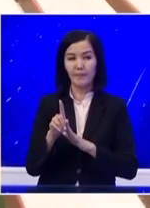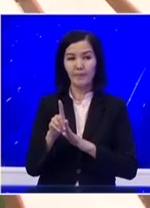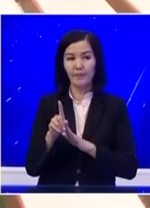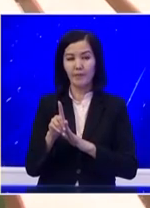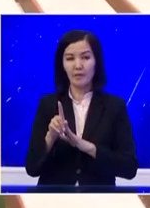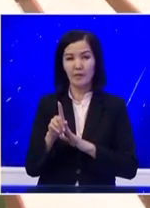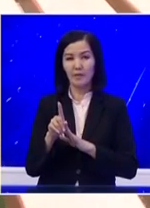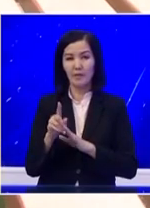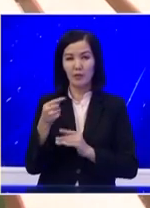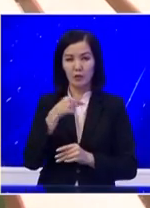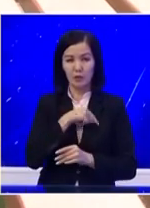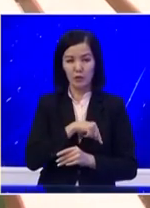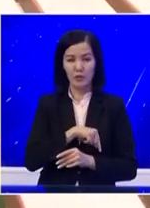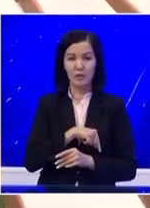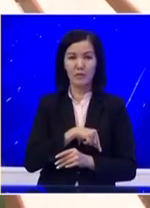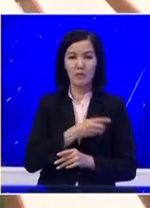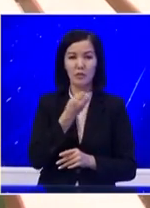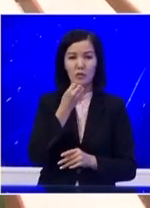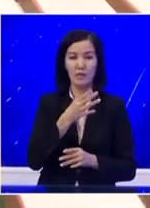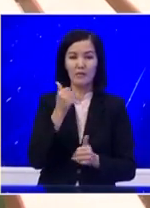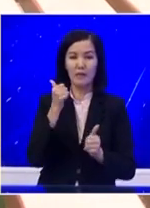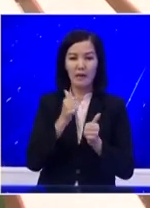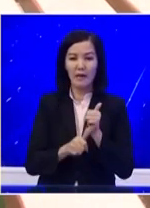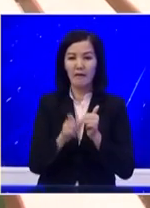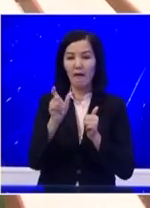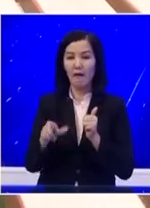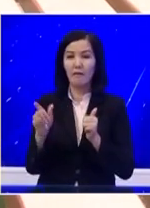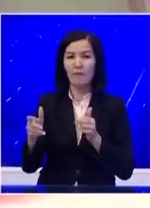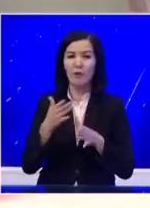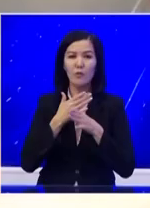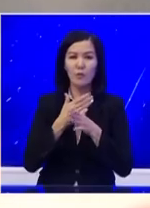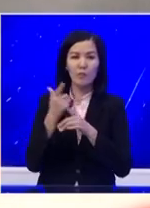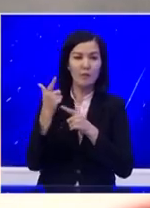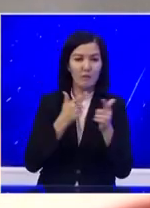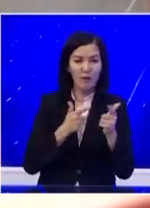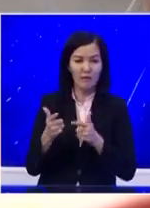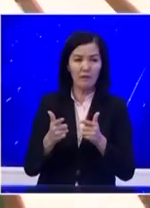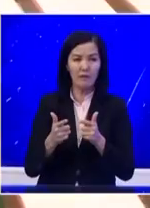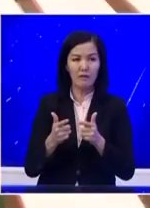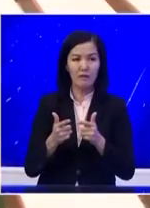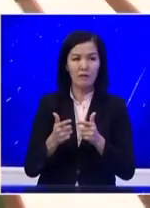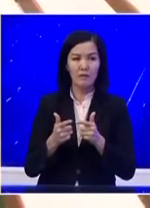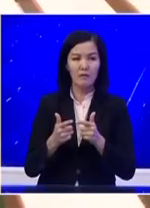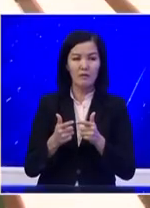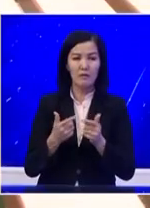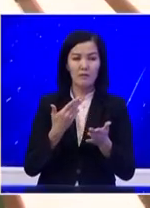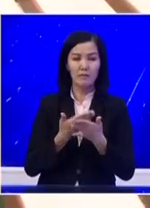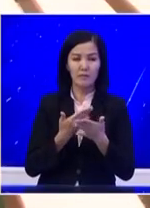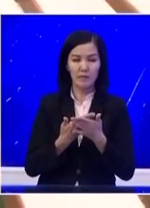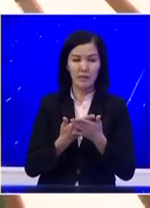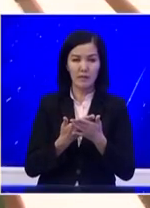керемет қасиеттер болды. Әр адамға көмек жасау. ол адамның мысалы,